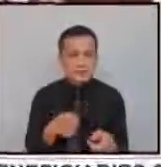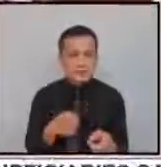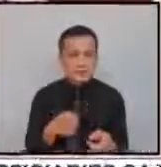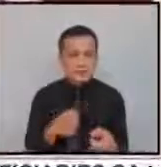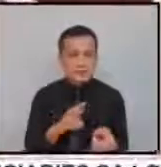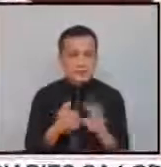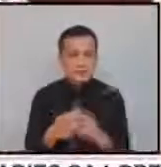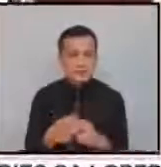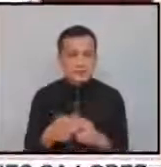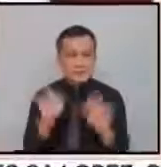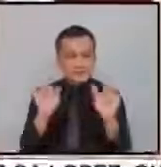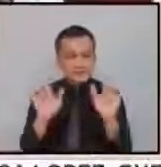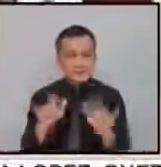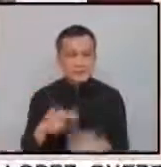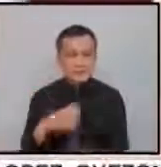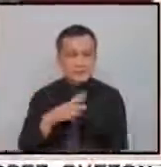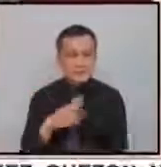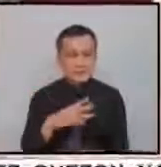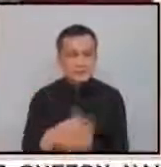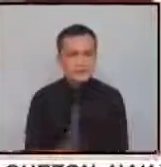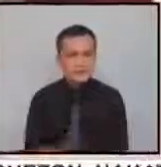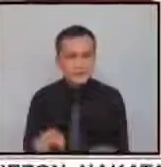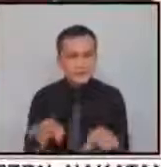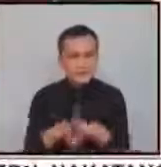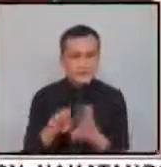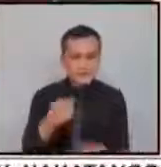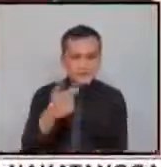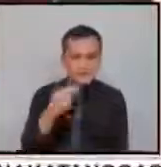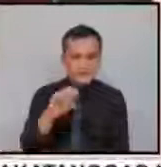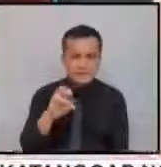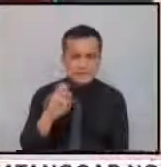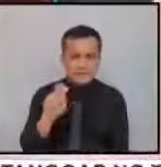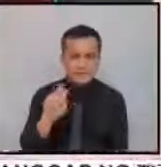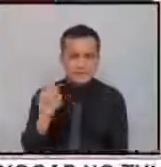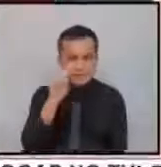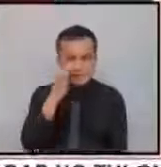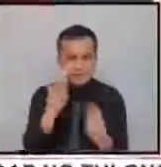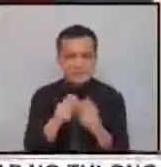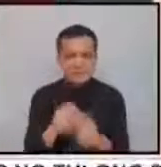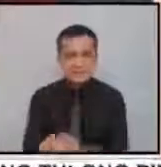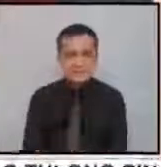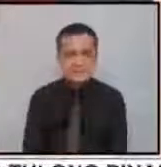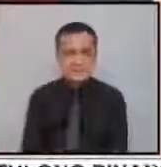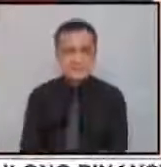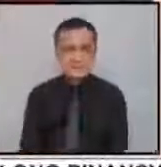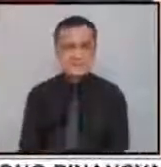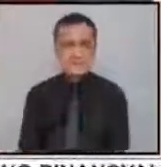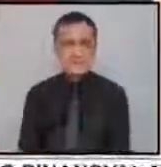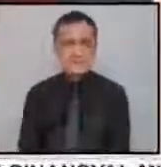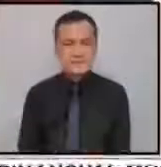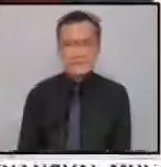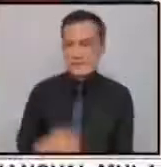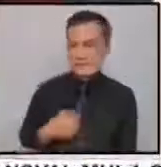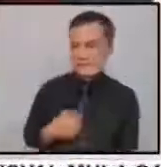In fairness, kamukha ni Gilbert Lansaga yung akin. Sino-sino yung kamukha? Ang sa akin, kamukha si ano? Si